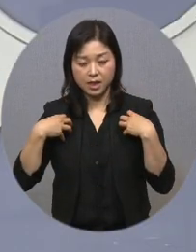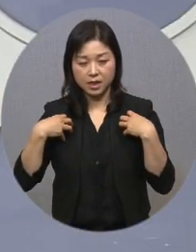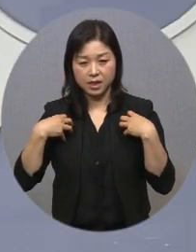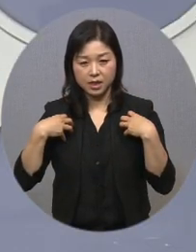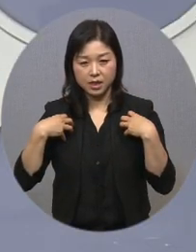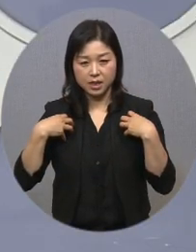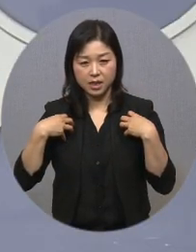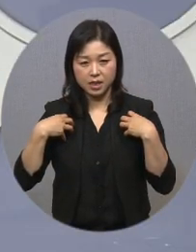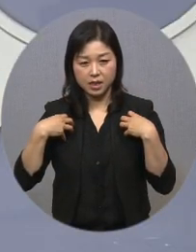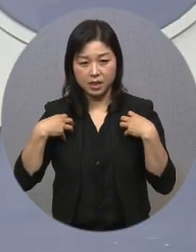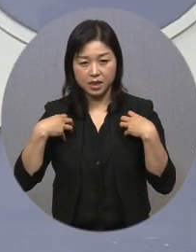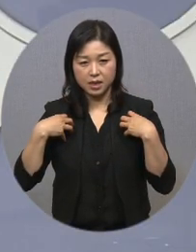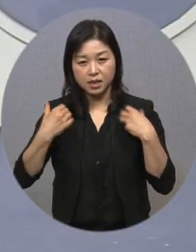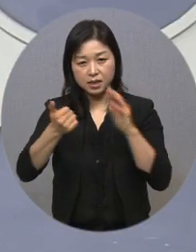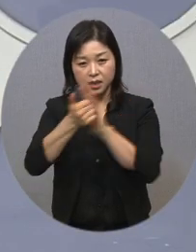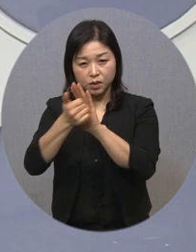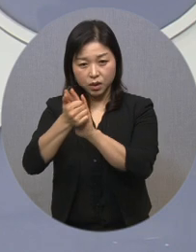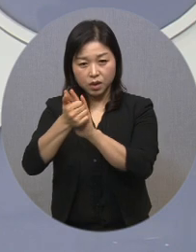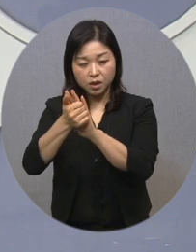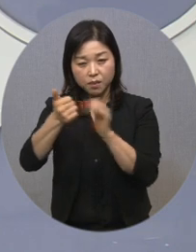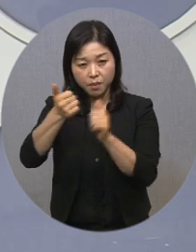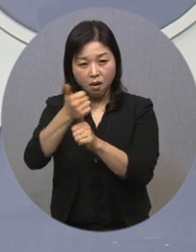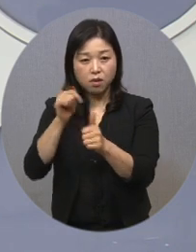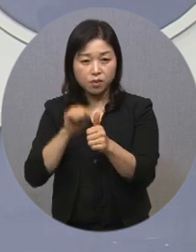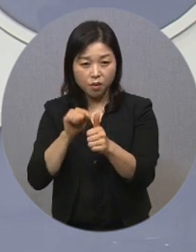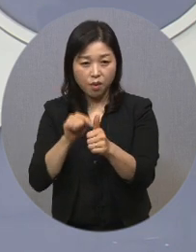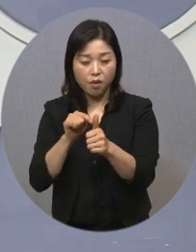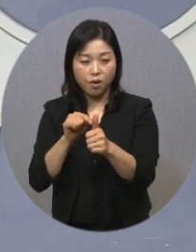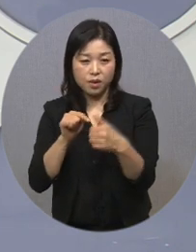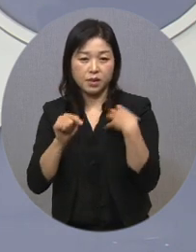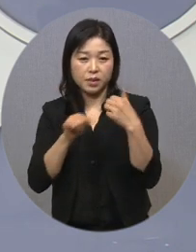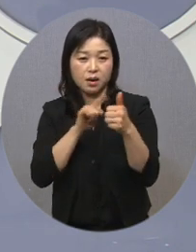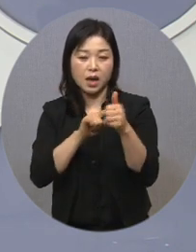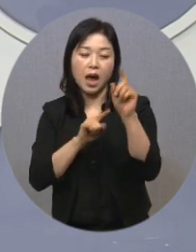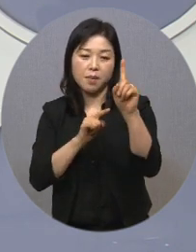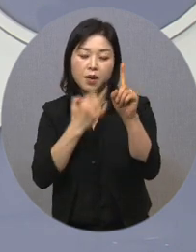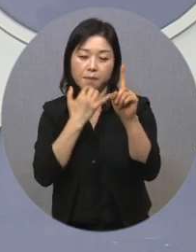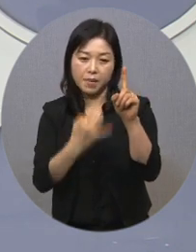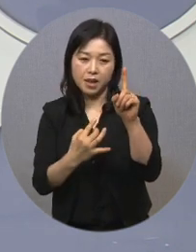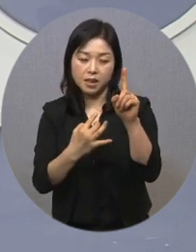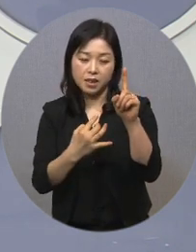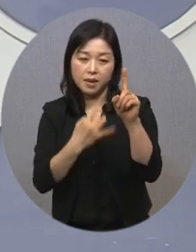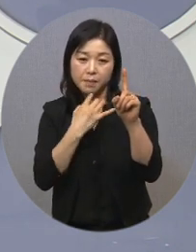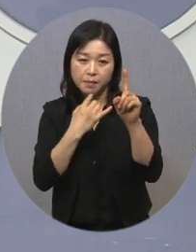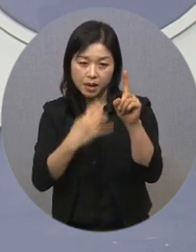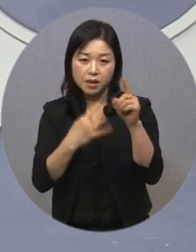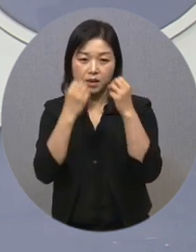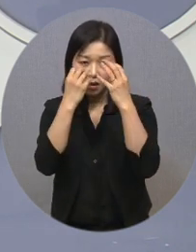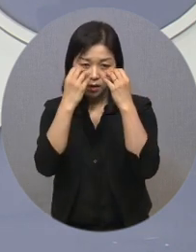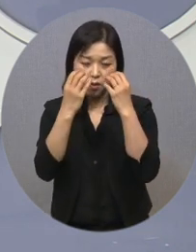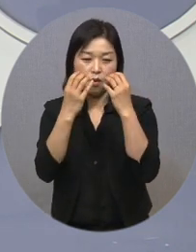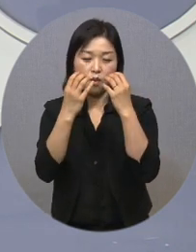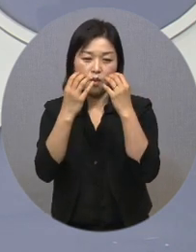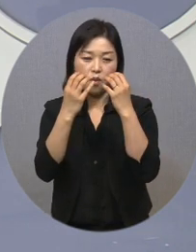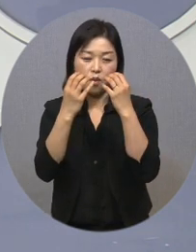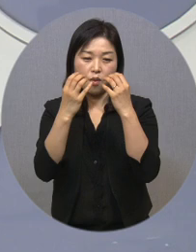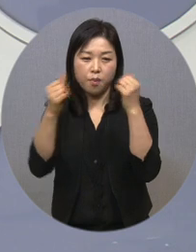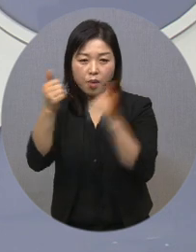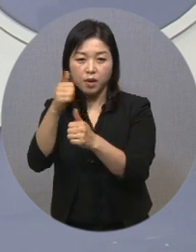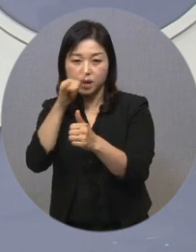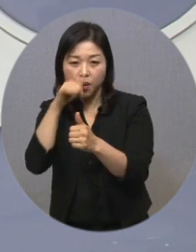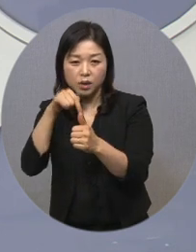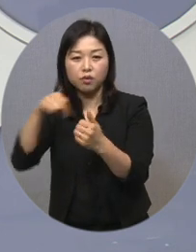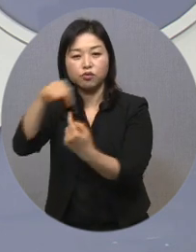3급 4급에 해당되어지는 구청장의 보조 인력으로다 담당관 한 명만을 신설을 하고 이것을